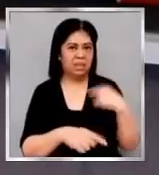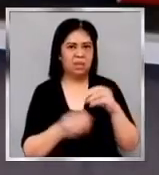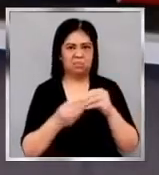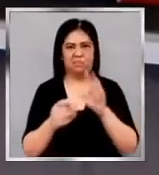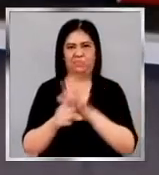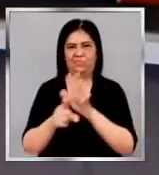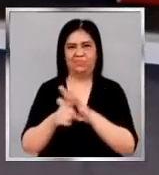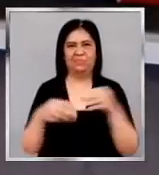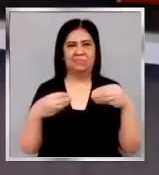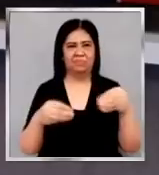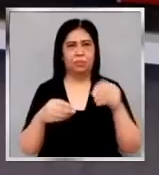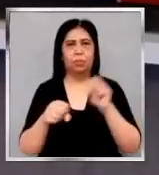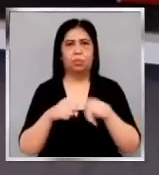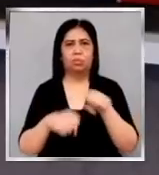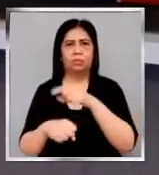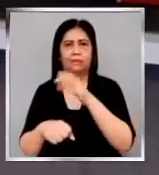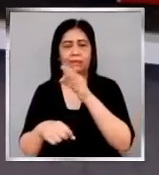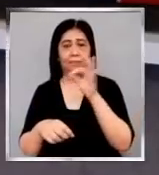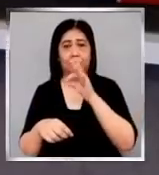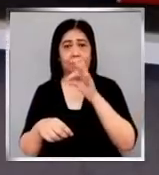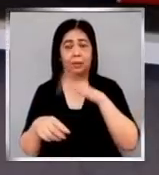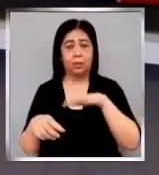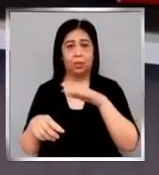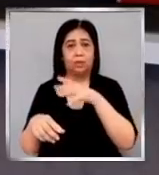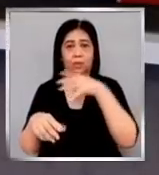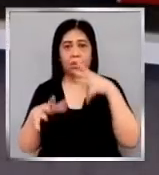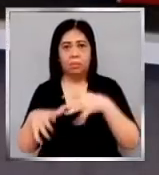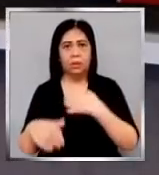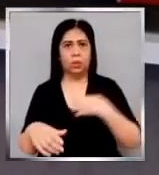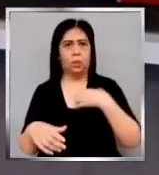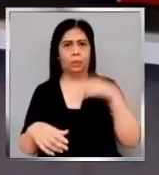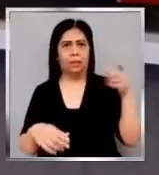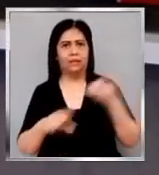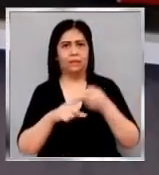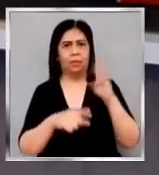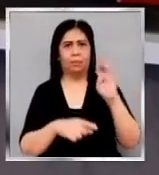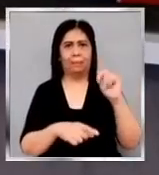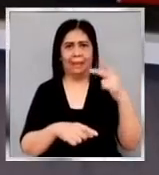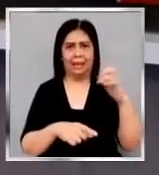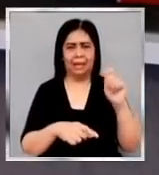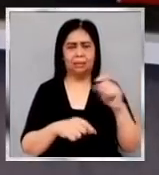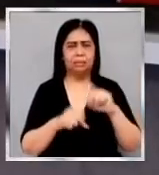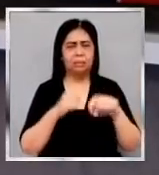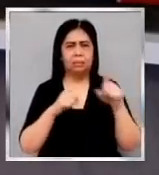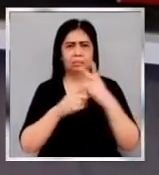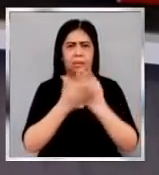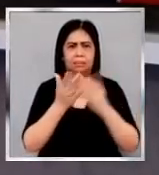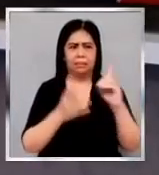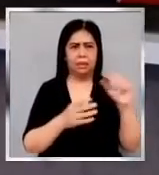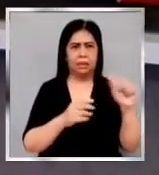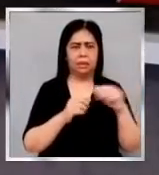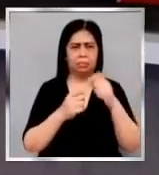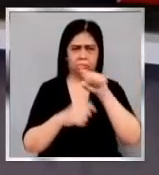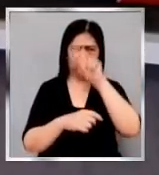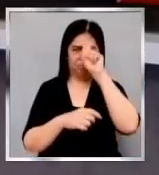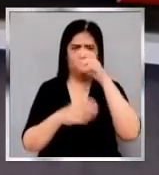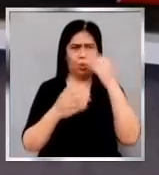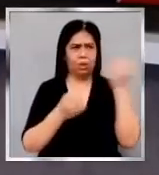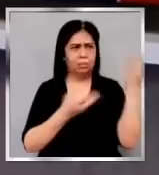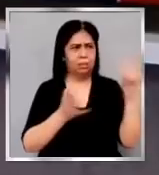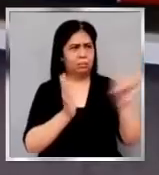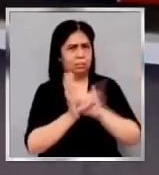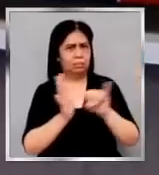ang mga magsasaka sa Benguet. Pero ang Department of Agriculture nagtataka kung bakit maraming imported na mga karot ngayong wala naman daw